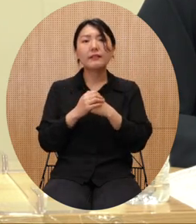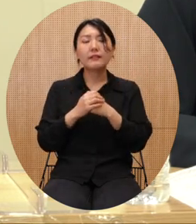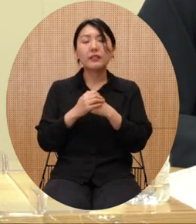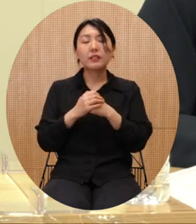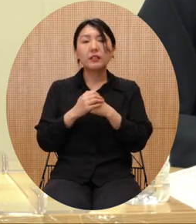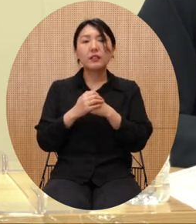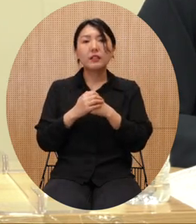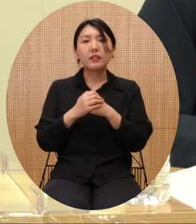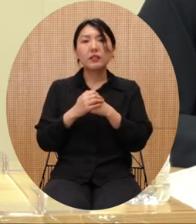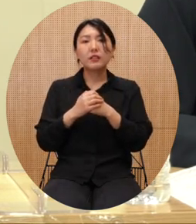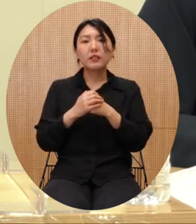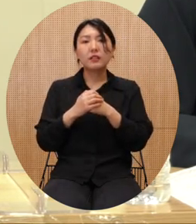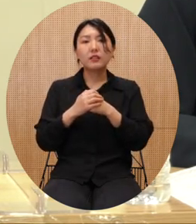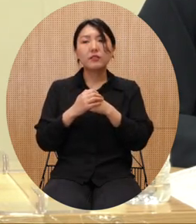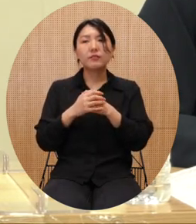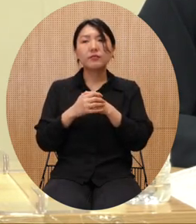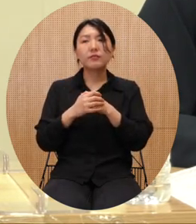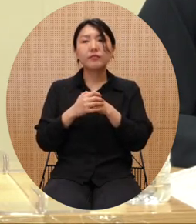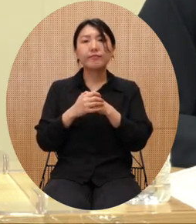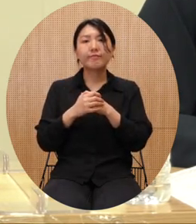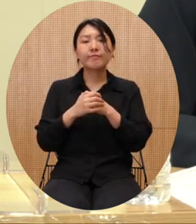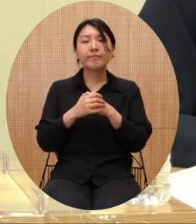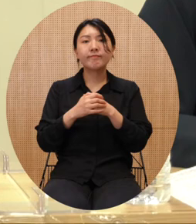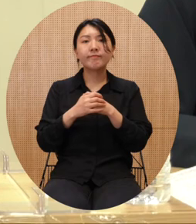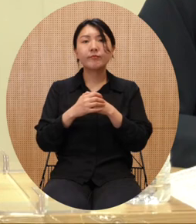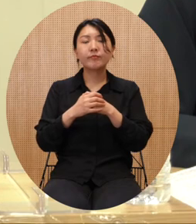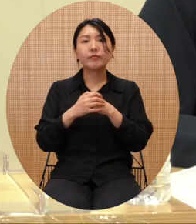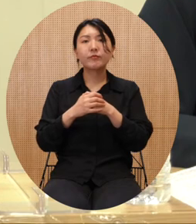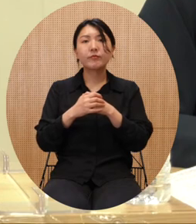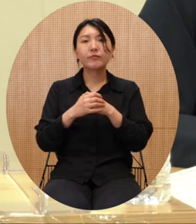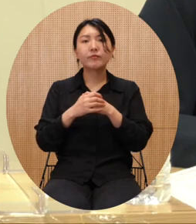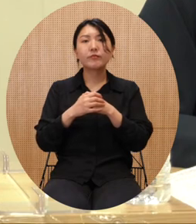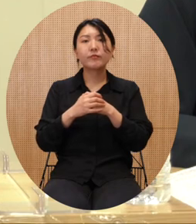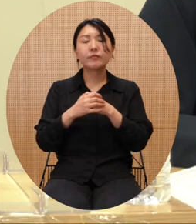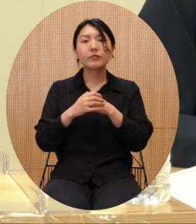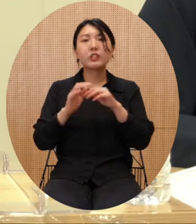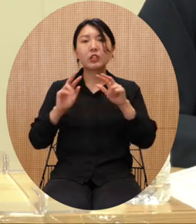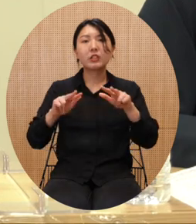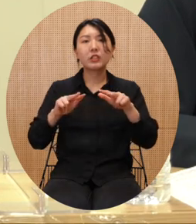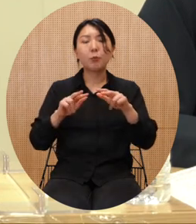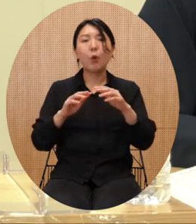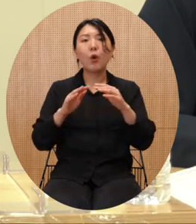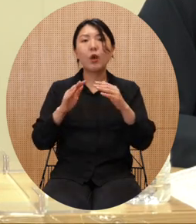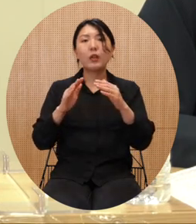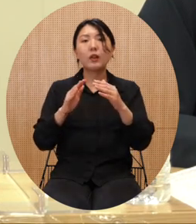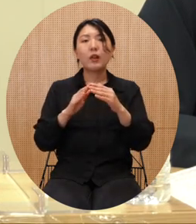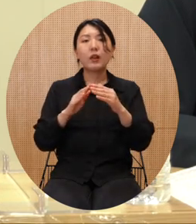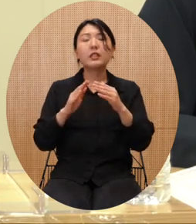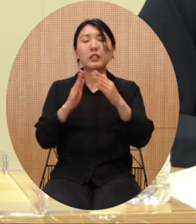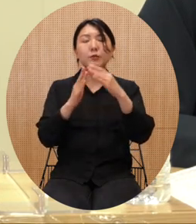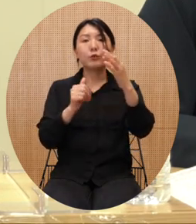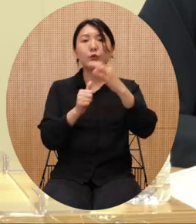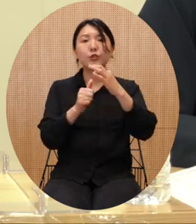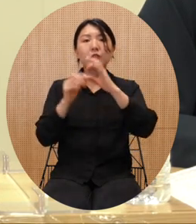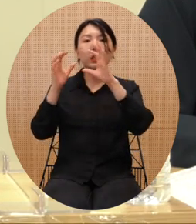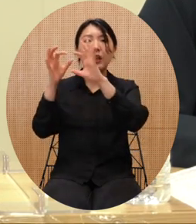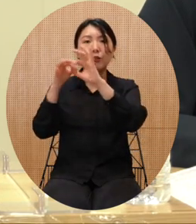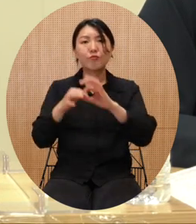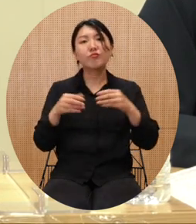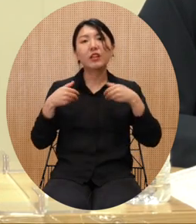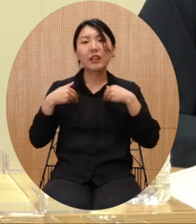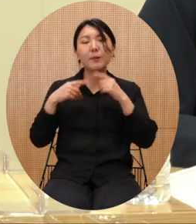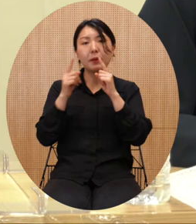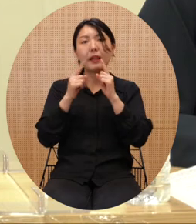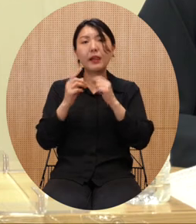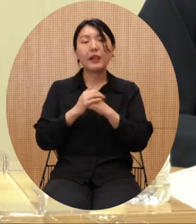역설적이게도 지금 현재의 어떤 가정 환경을 유지해야 되는 주거비 지원이 되게 좀 필요한 부분이 불가피한 부분이 있다 이런